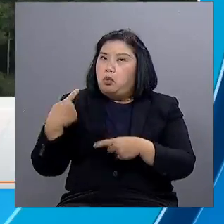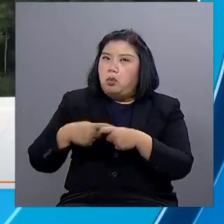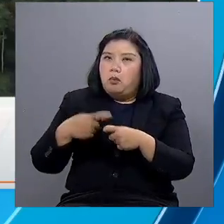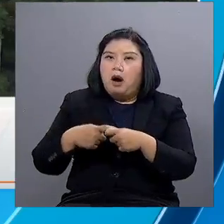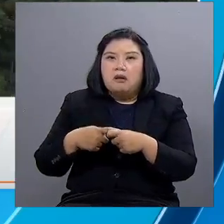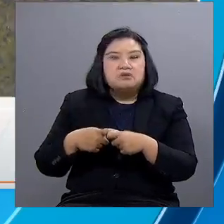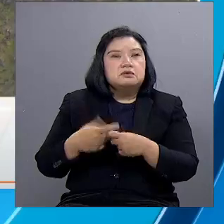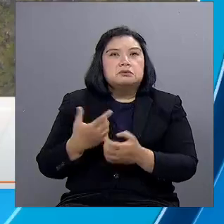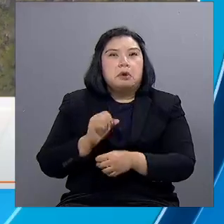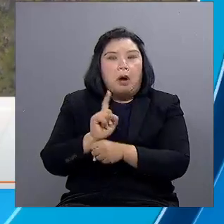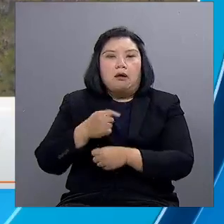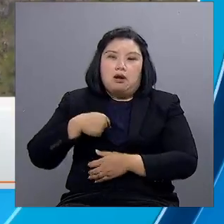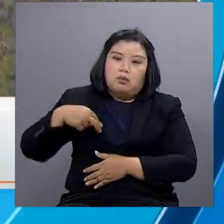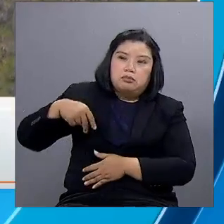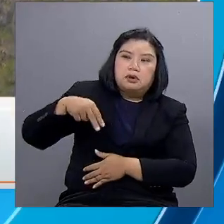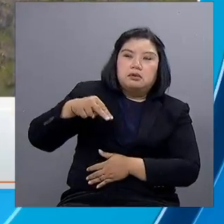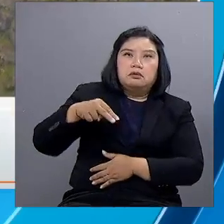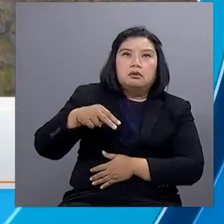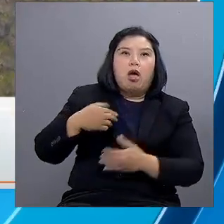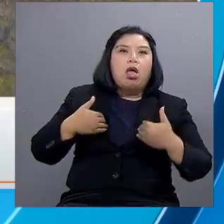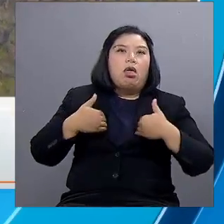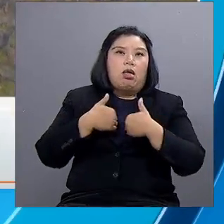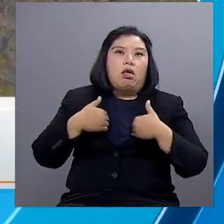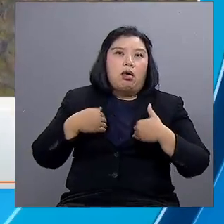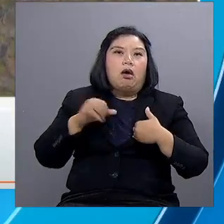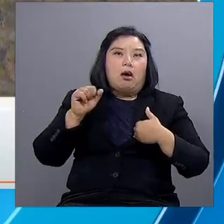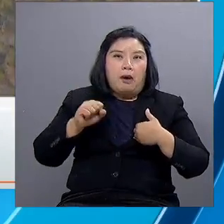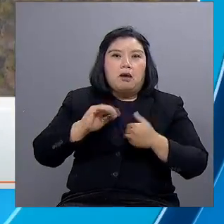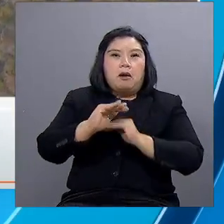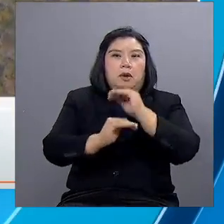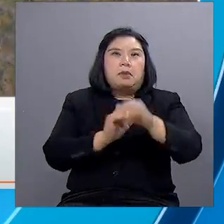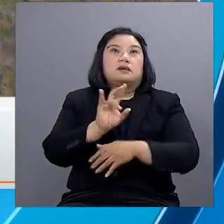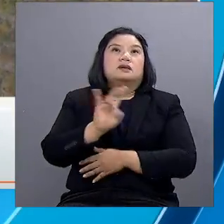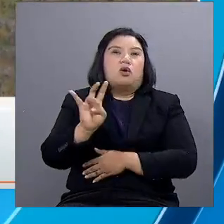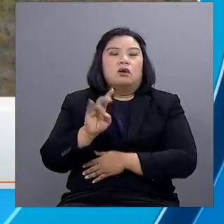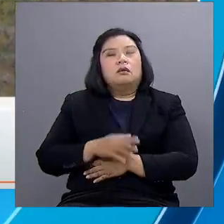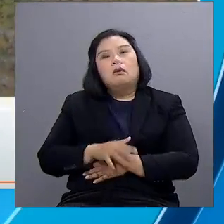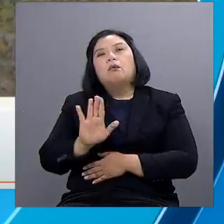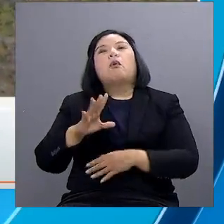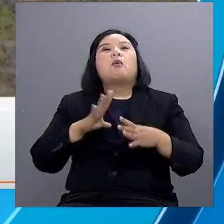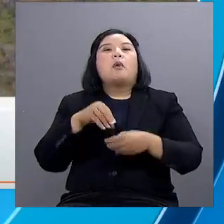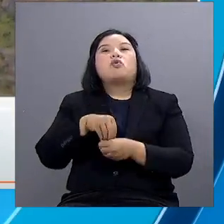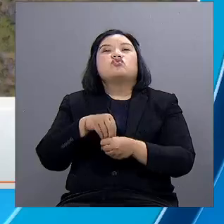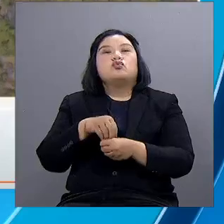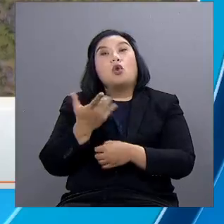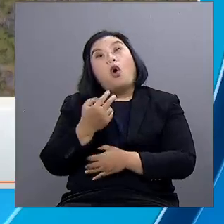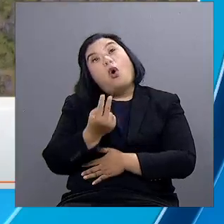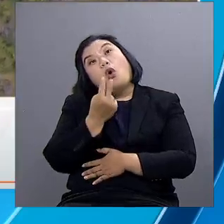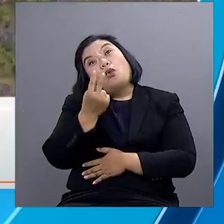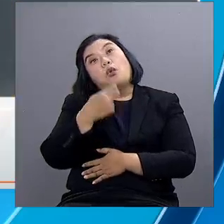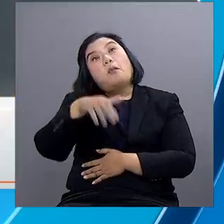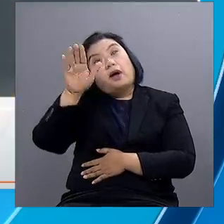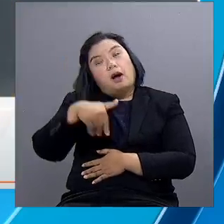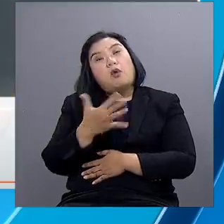ราะเราเดินไปเที่ยวเฉยๆเนี่ย700ขั้นขึ้น ใช่ ผมขอนั่งอยู่ข้างล่างแล้วชมจากโดรนพี่แว่นดีกว่าพี่แว่นขึ้นไปให้หน่อย พี่แว่น